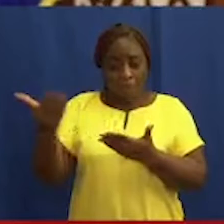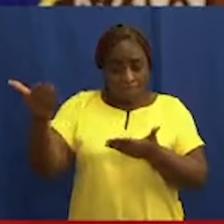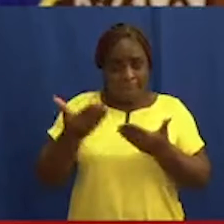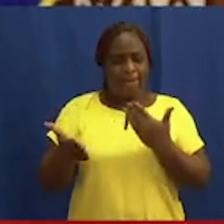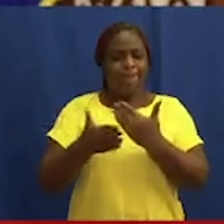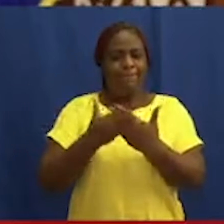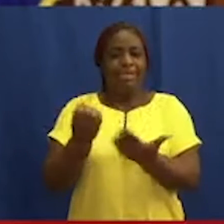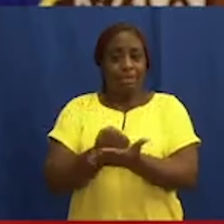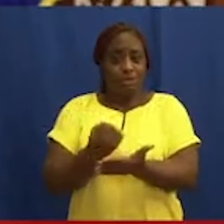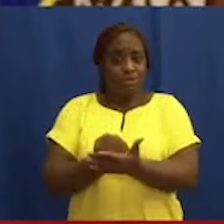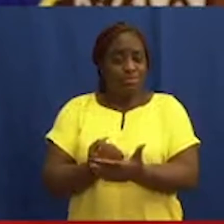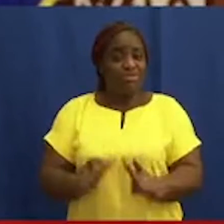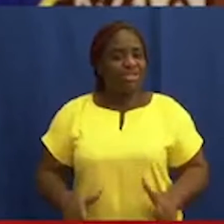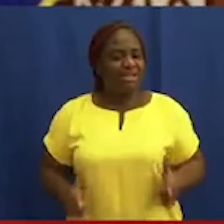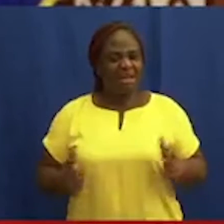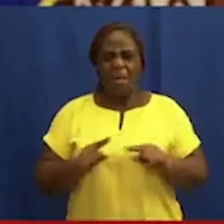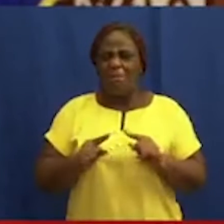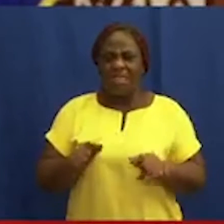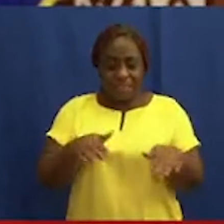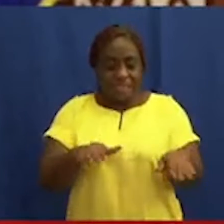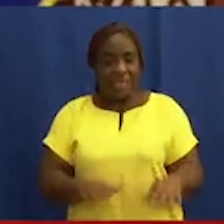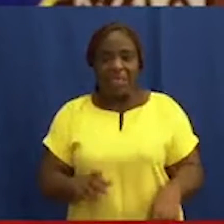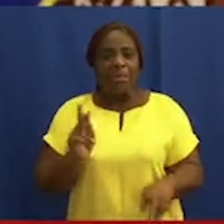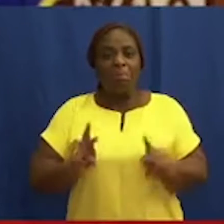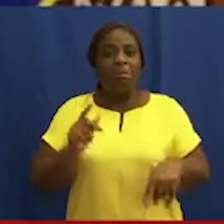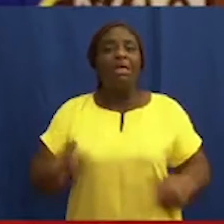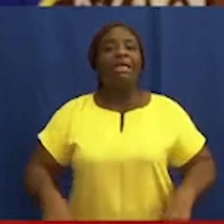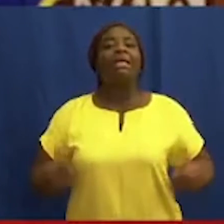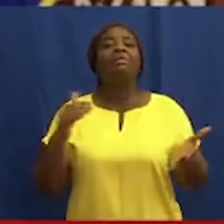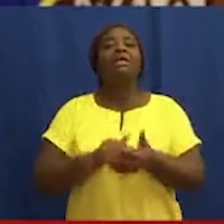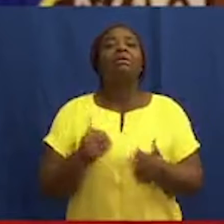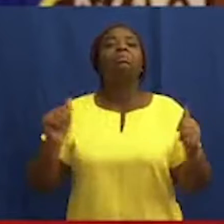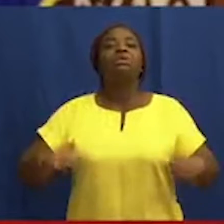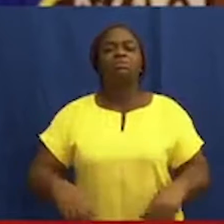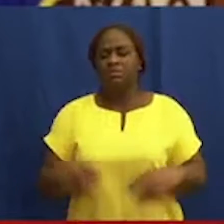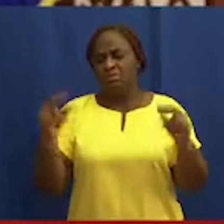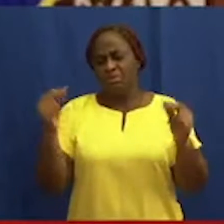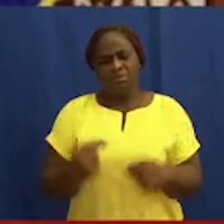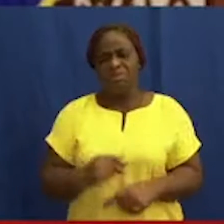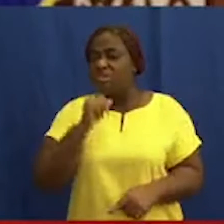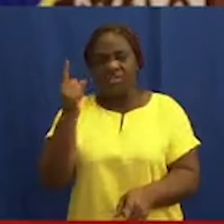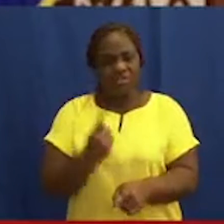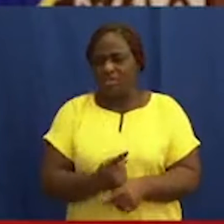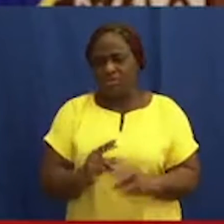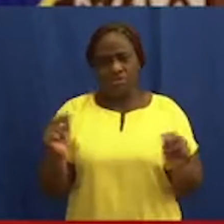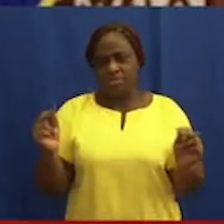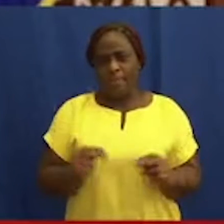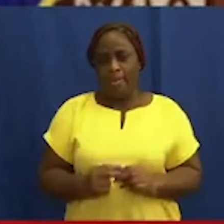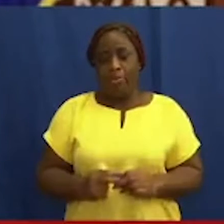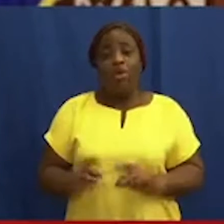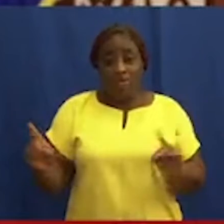kason ƙasa da ɗaya a shekara da ya wuce da muke fama da cutar COVID. A takaice dai,